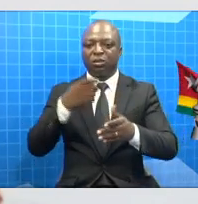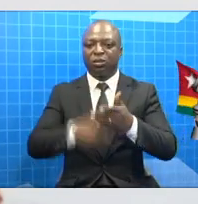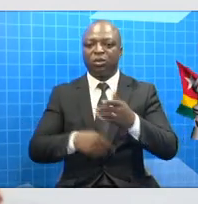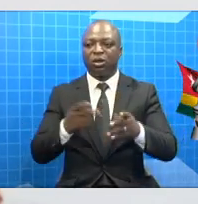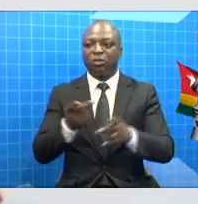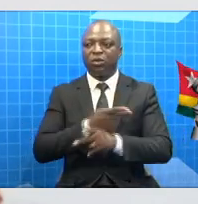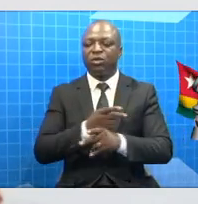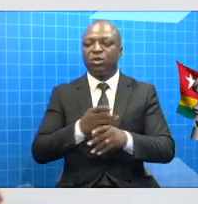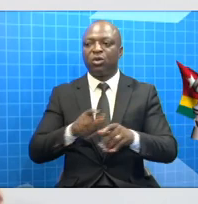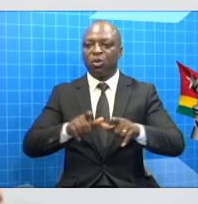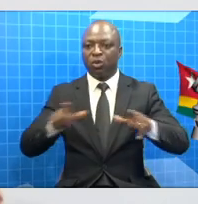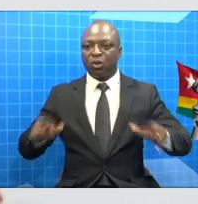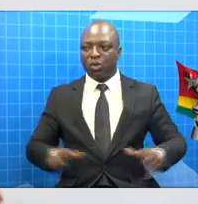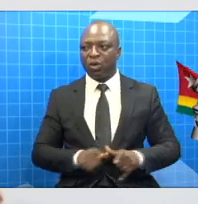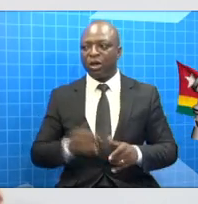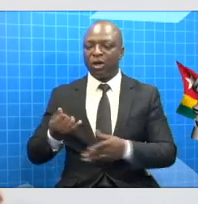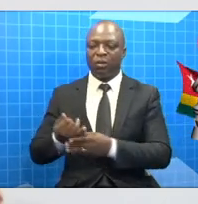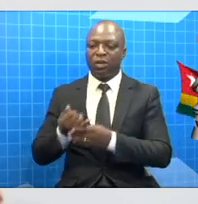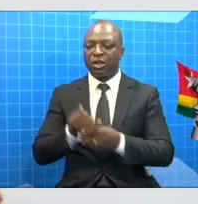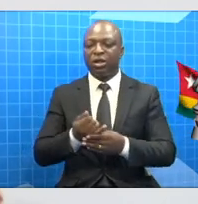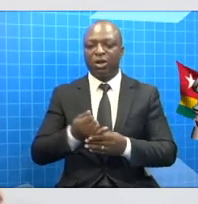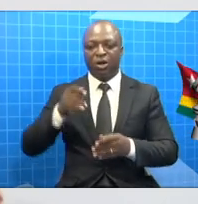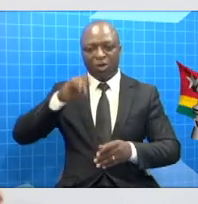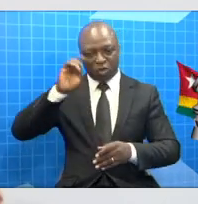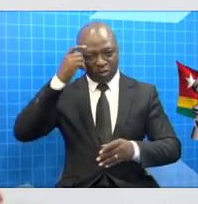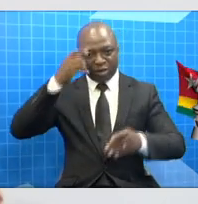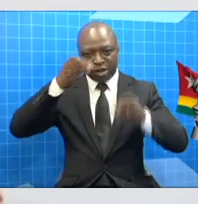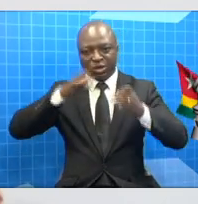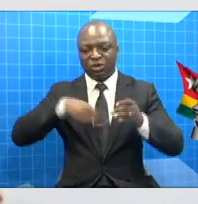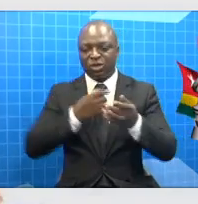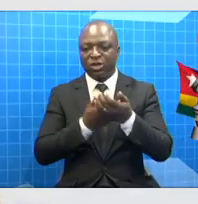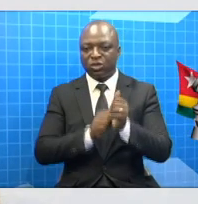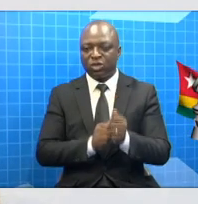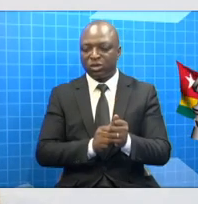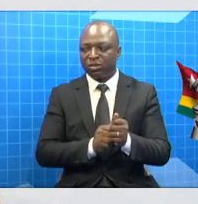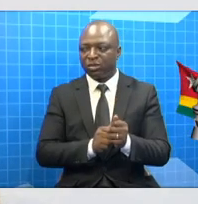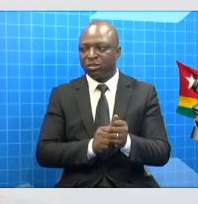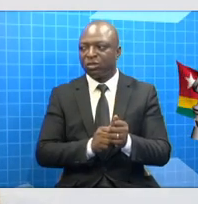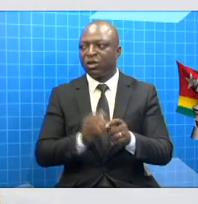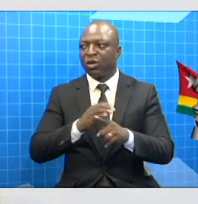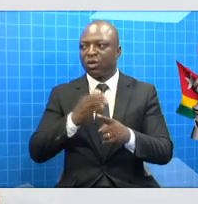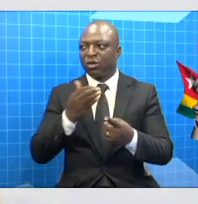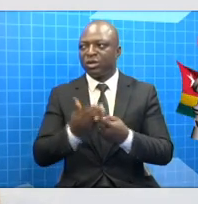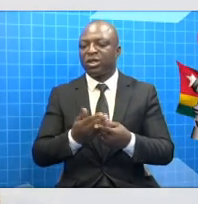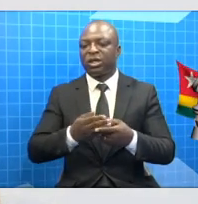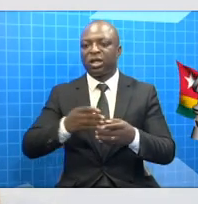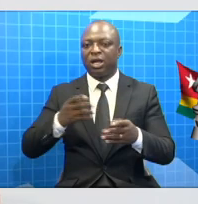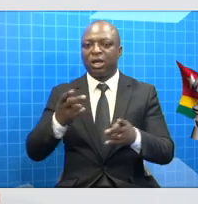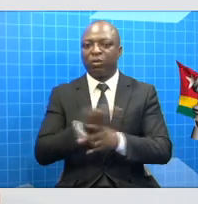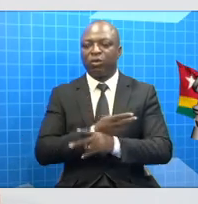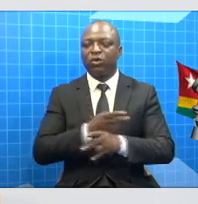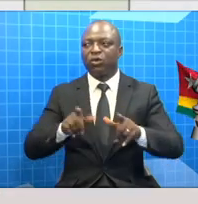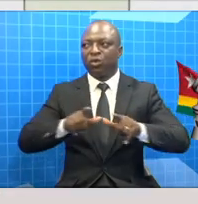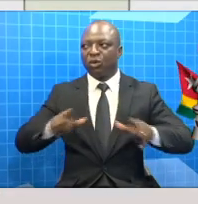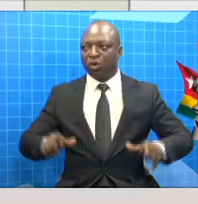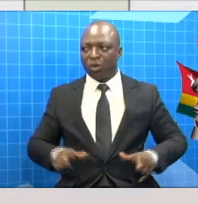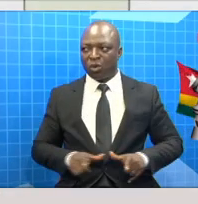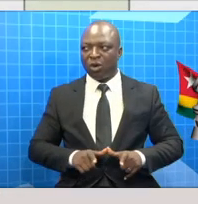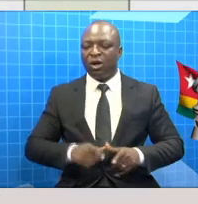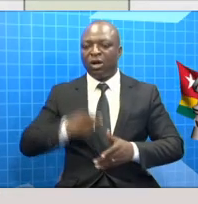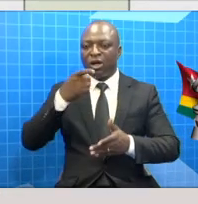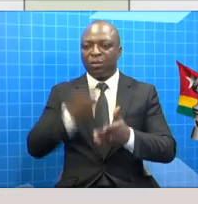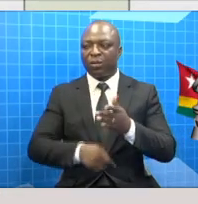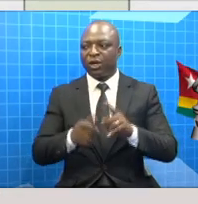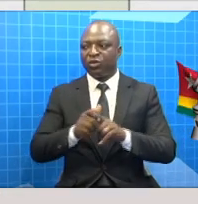importés. Le gouvernement décide de ce qui suit. Concernant les produits locaux, les prix du